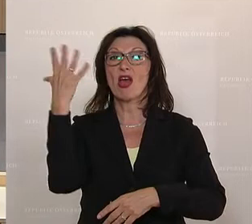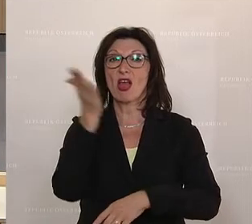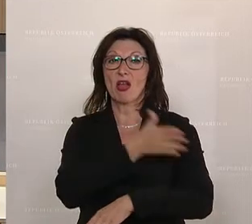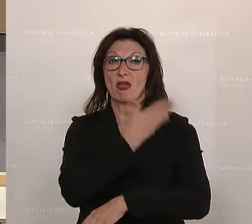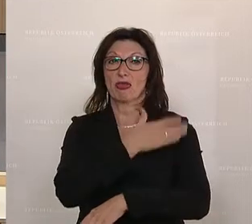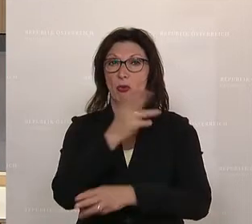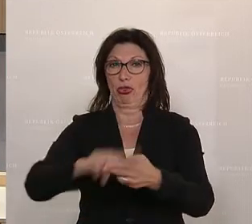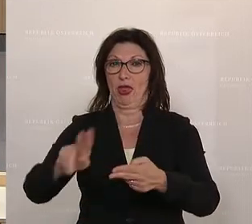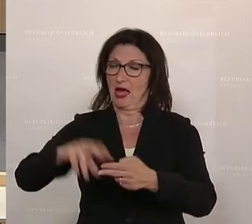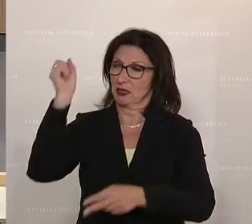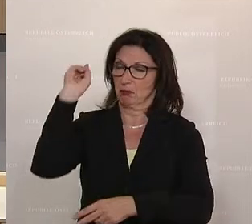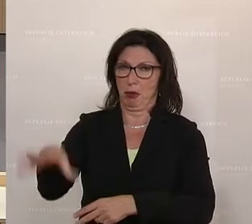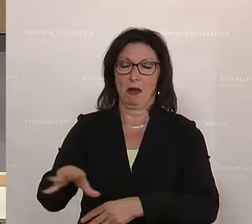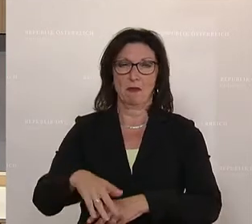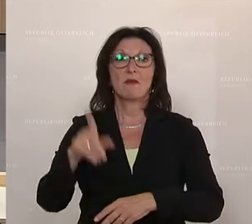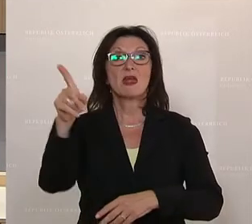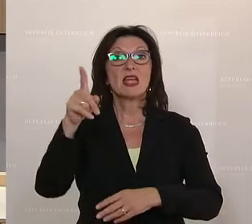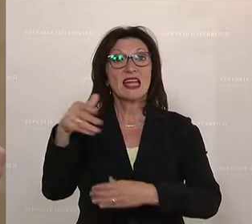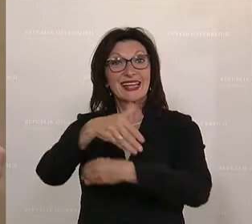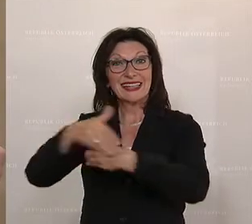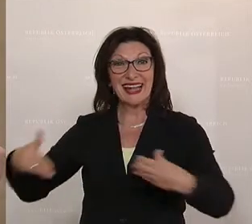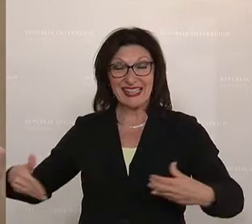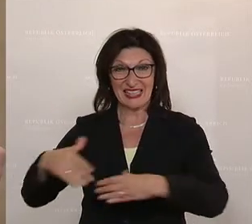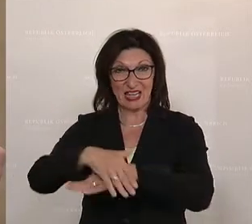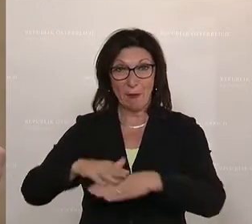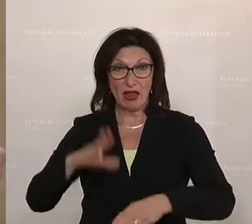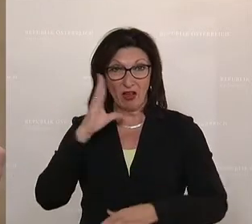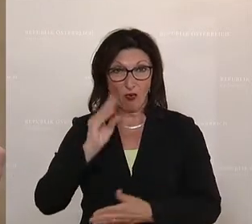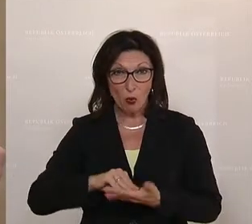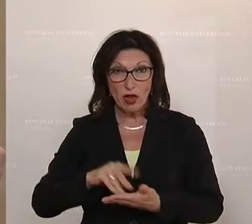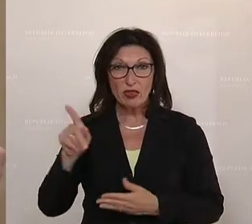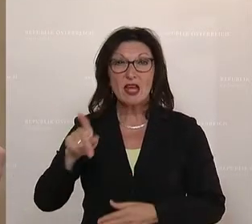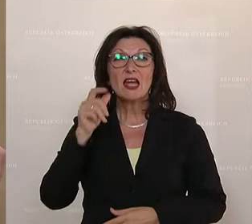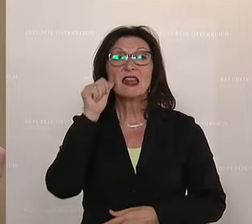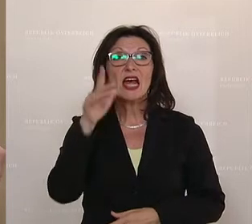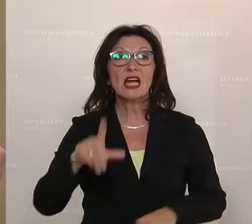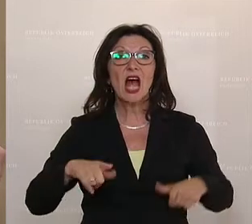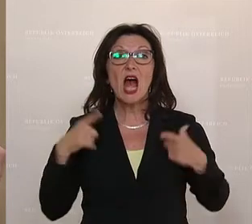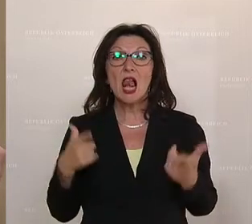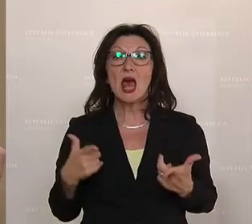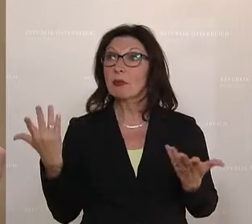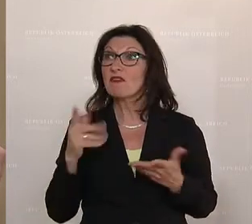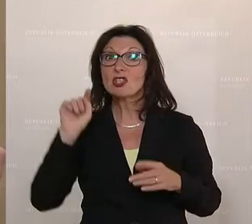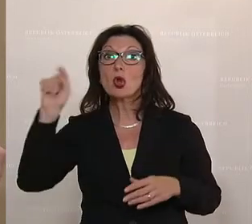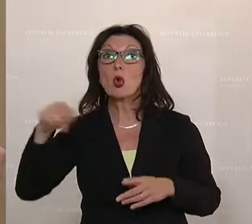Kollege Einwallner, diese Menschen, die in den Grenzgemeinden wohnen, sehen jeden Tag, was da passiert und dass bis jetzt nicht reagiert worden